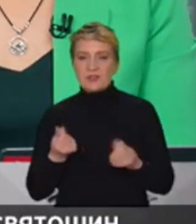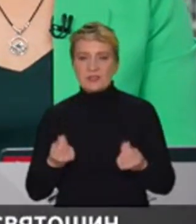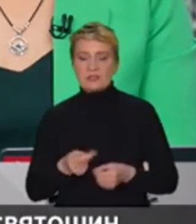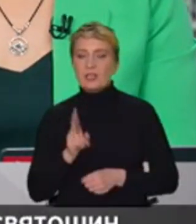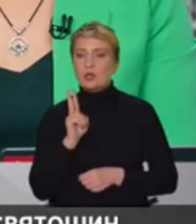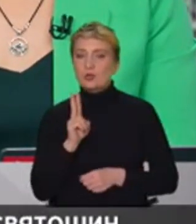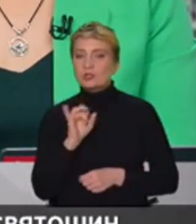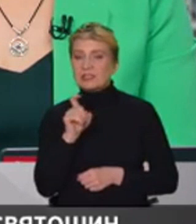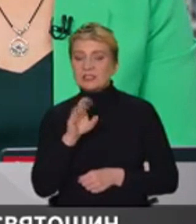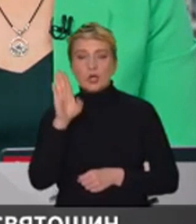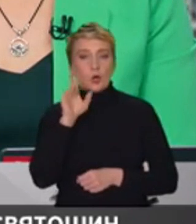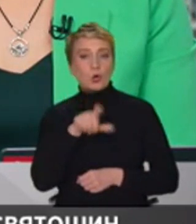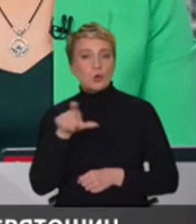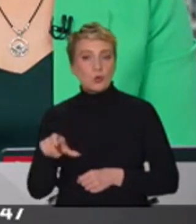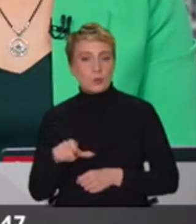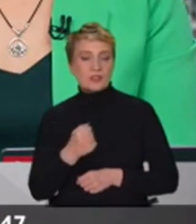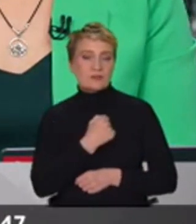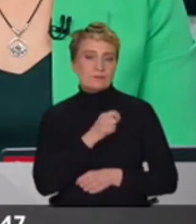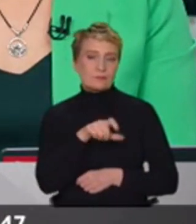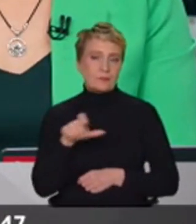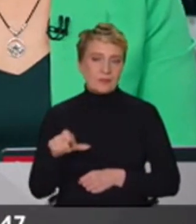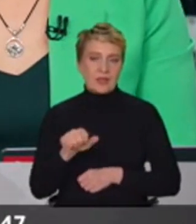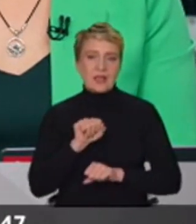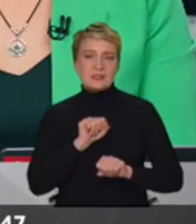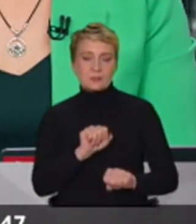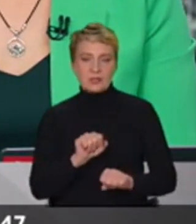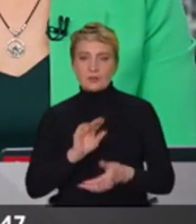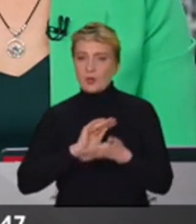із хлопців з Збройних сил, там, з передової,